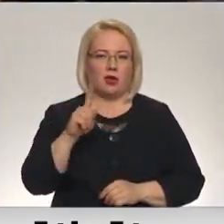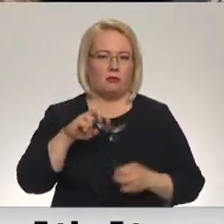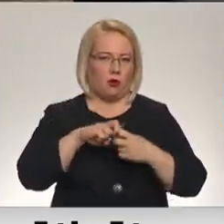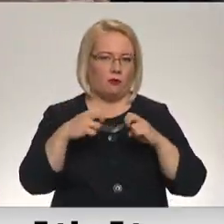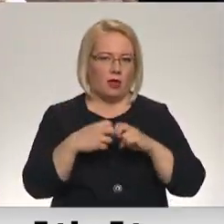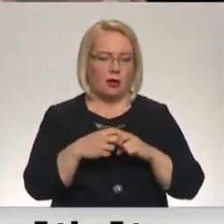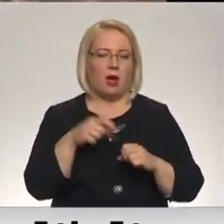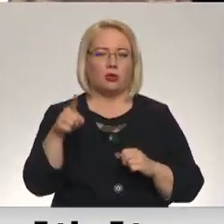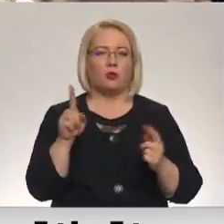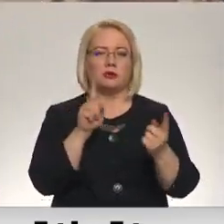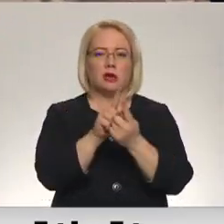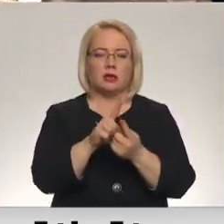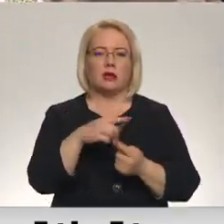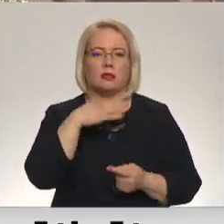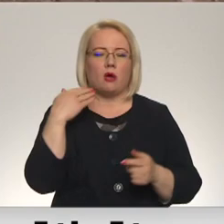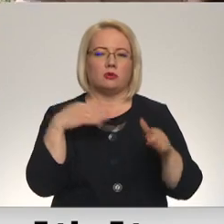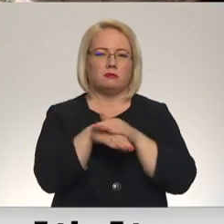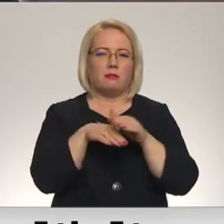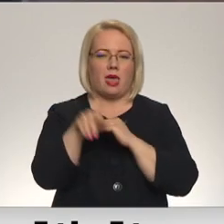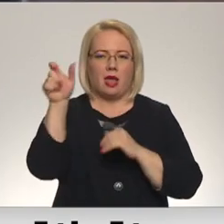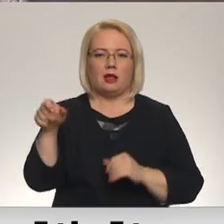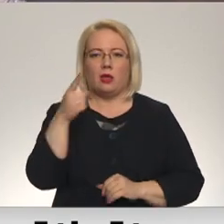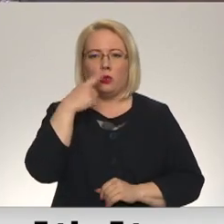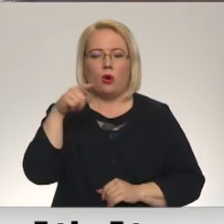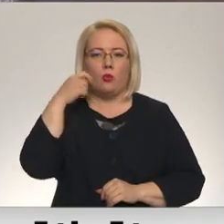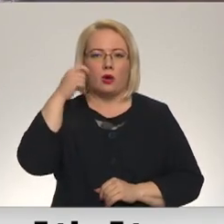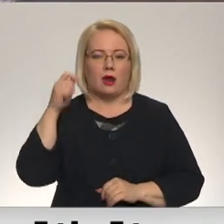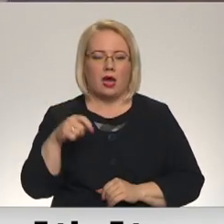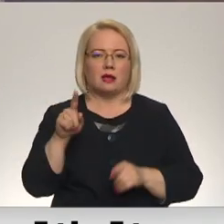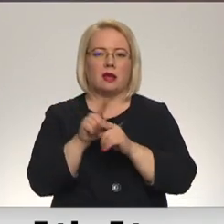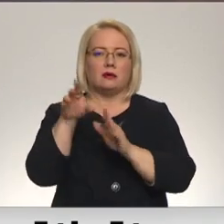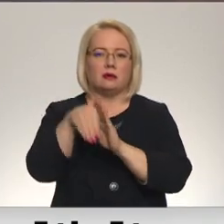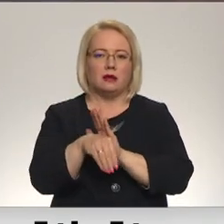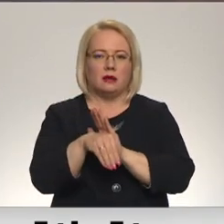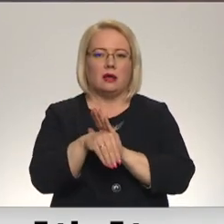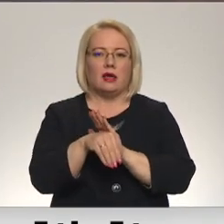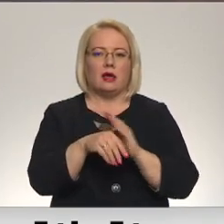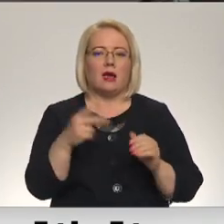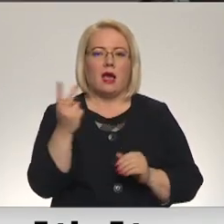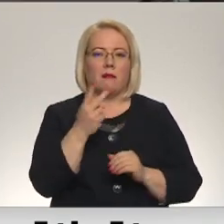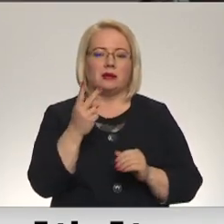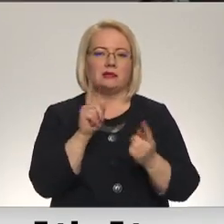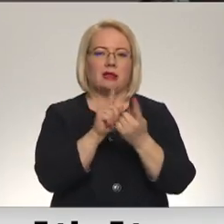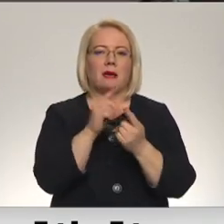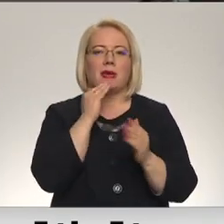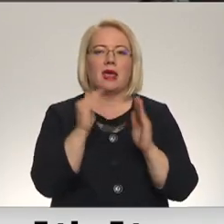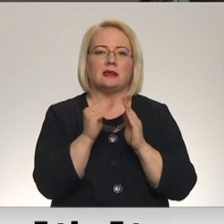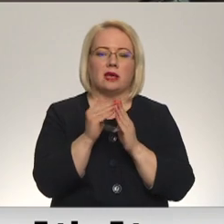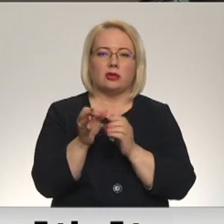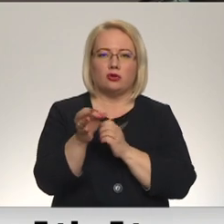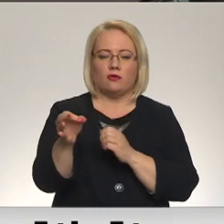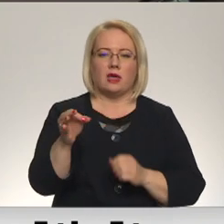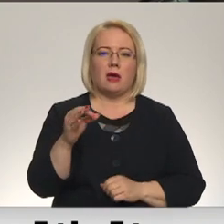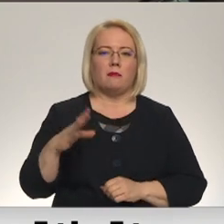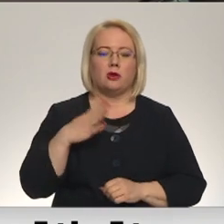problēmu saskāries neviens vien bēglis no Ukrainas. Starp viņiem arī Aleksandra un Natālija, kuras satiekam Rēzeknes novadā bijušajā